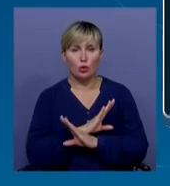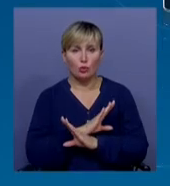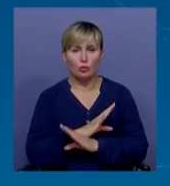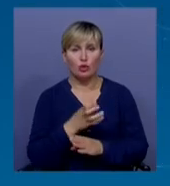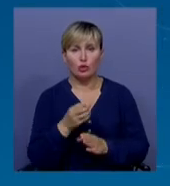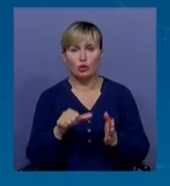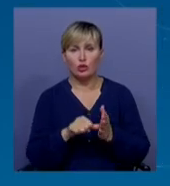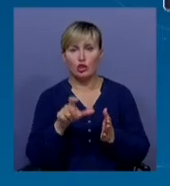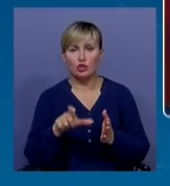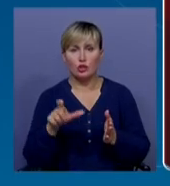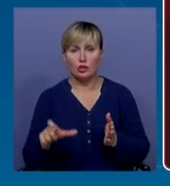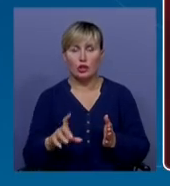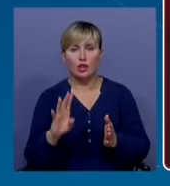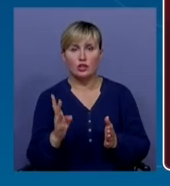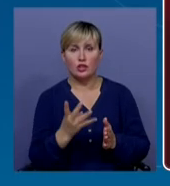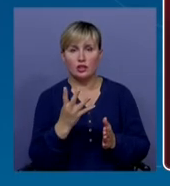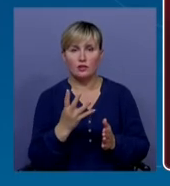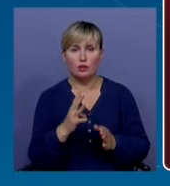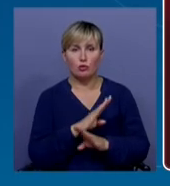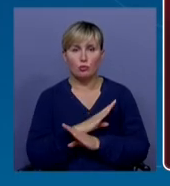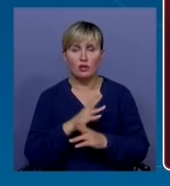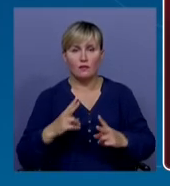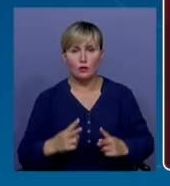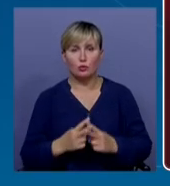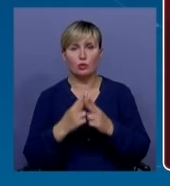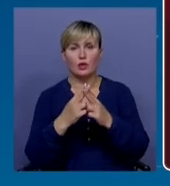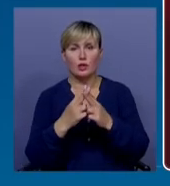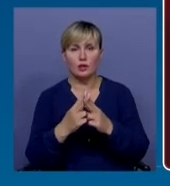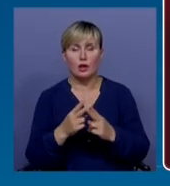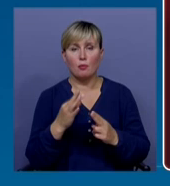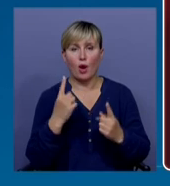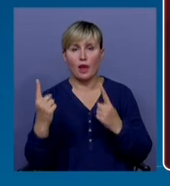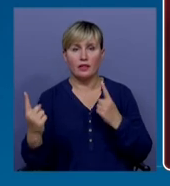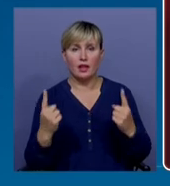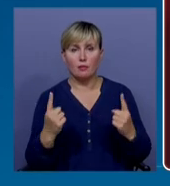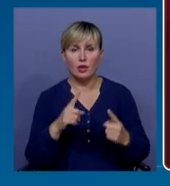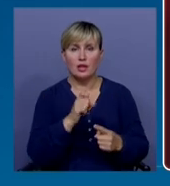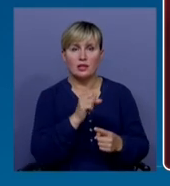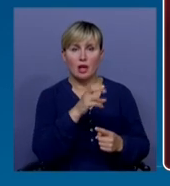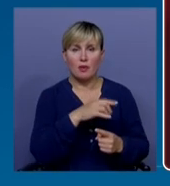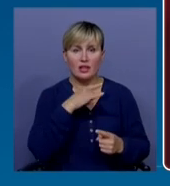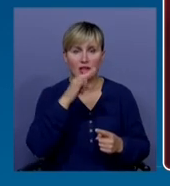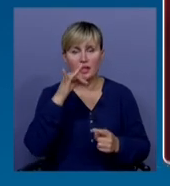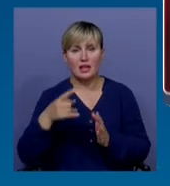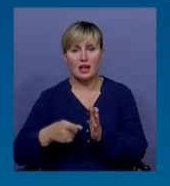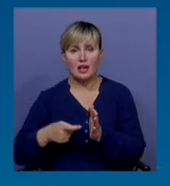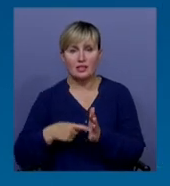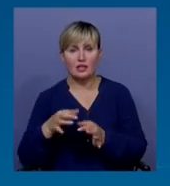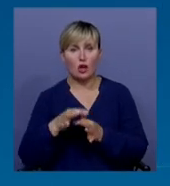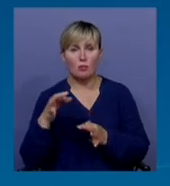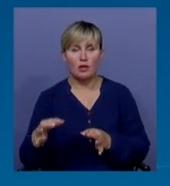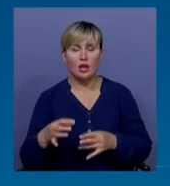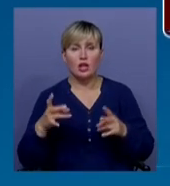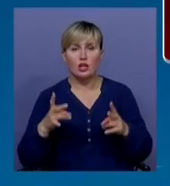еще 6 человек, 4 из которых умерли в Нур-Султане. По 1 случаю в Западно-Казахстанской и Карагандинской областях